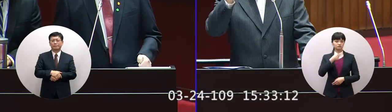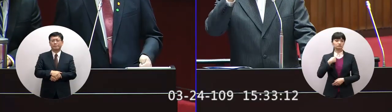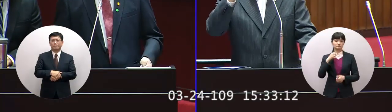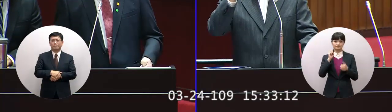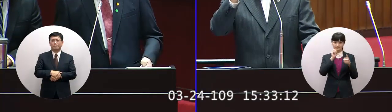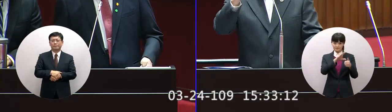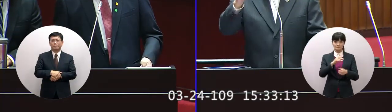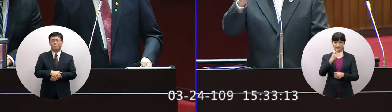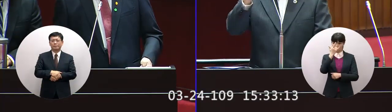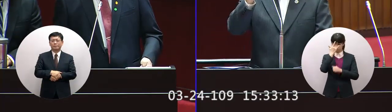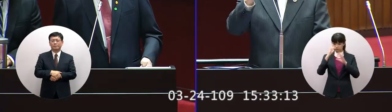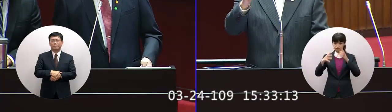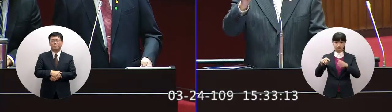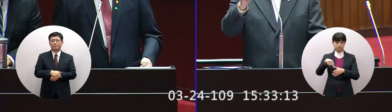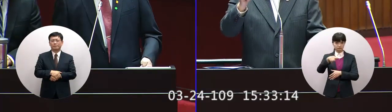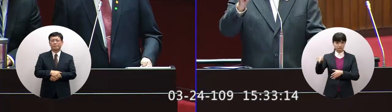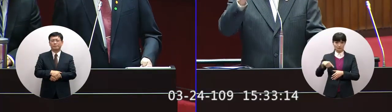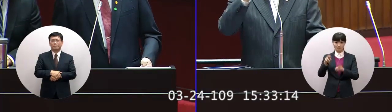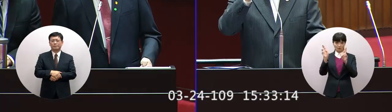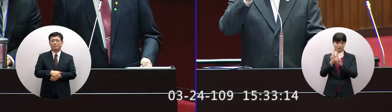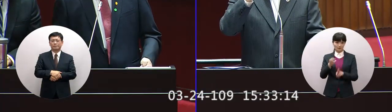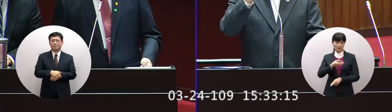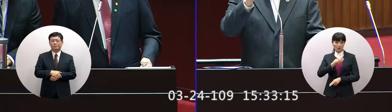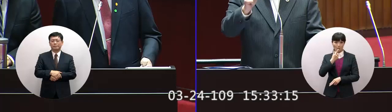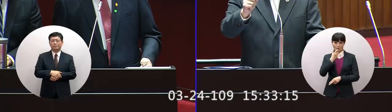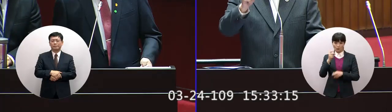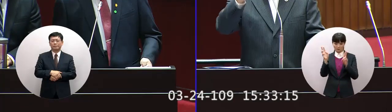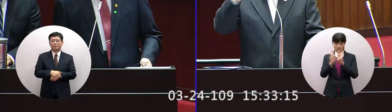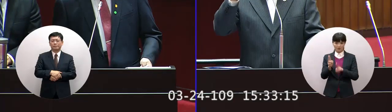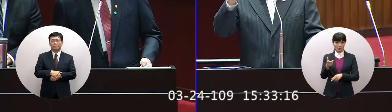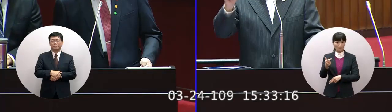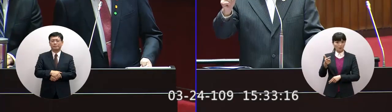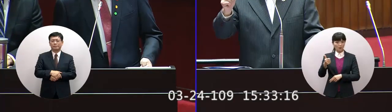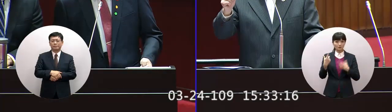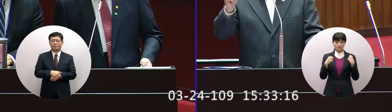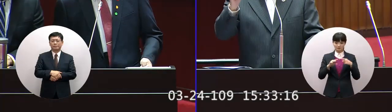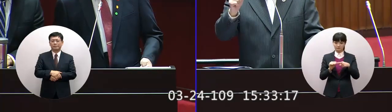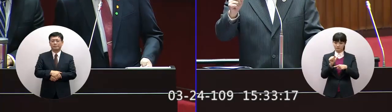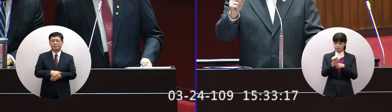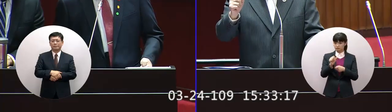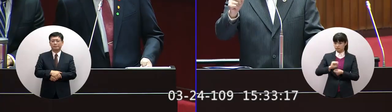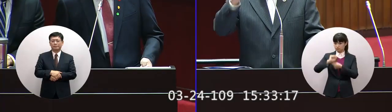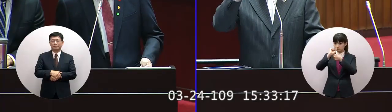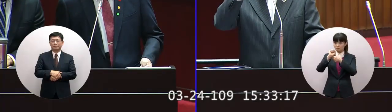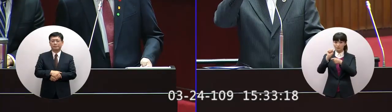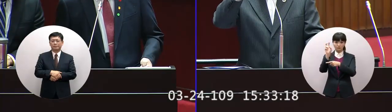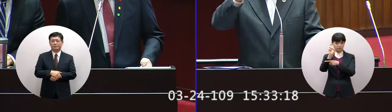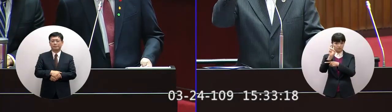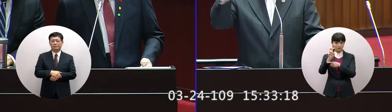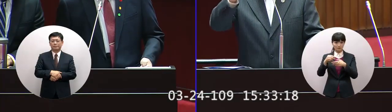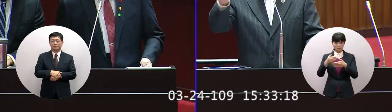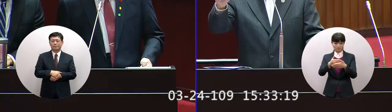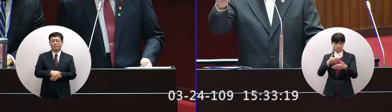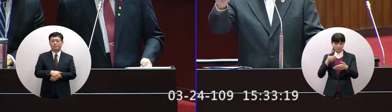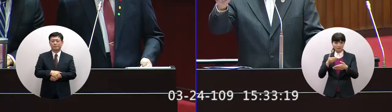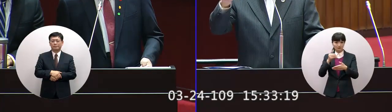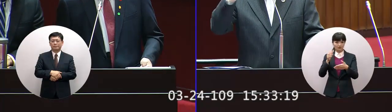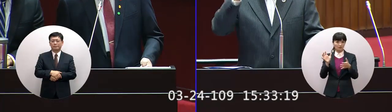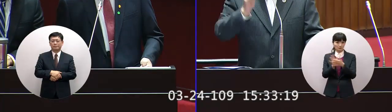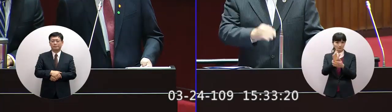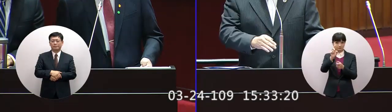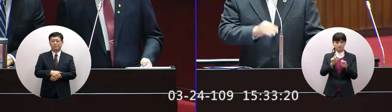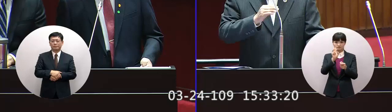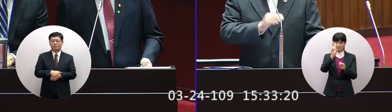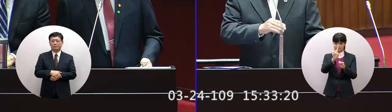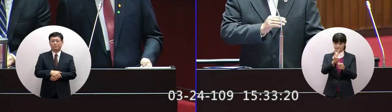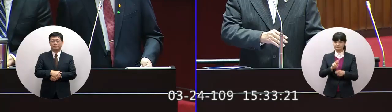德国作为一个绿能大国，从5%到20%的再生能源，它走了12年。